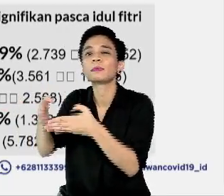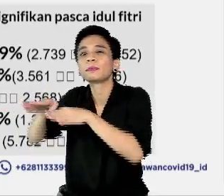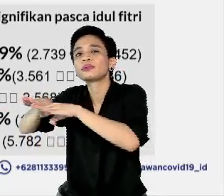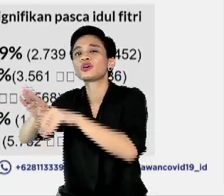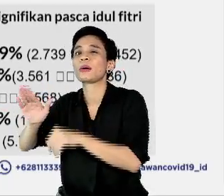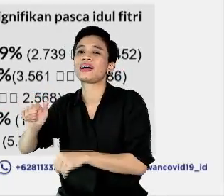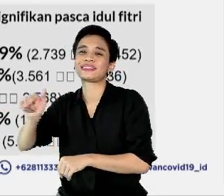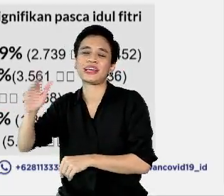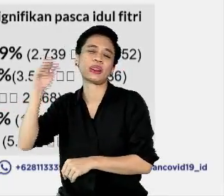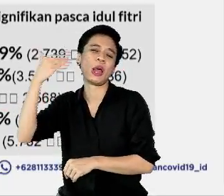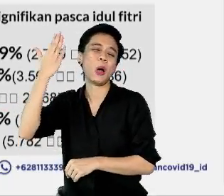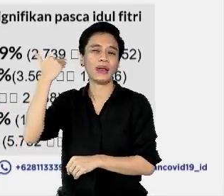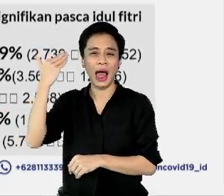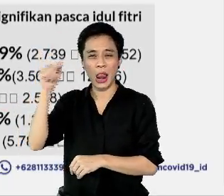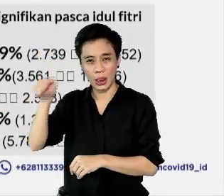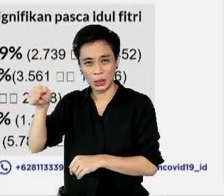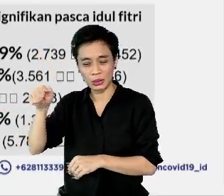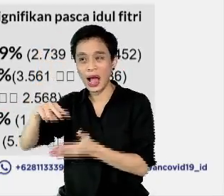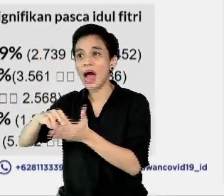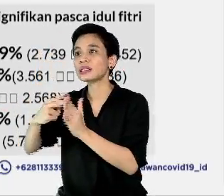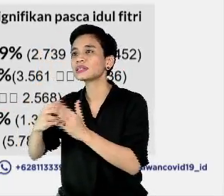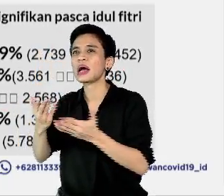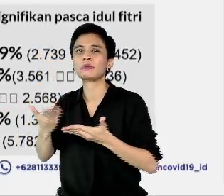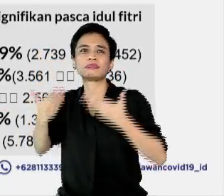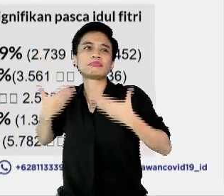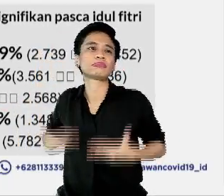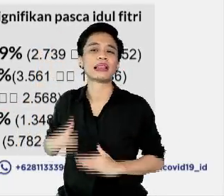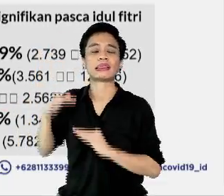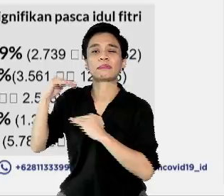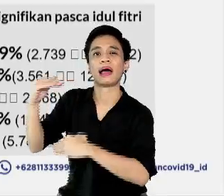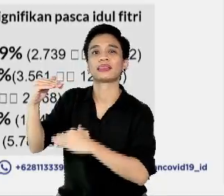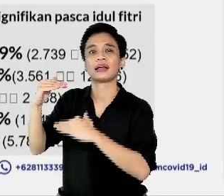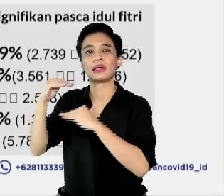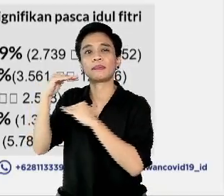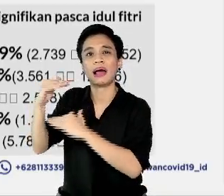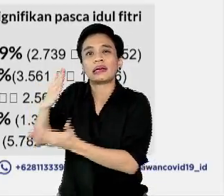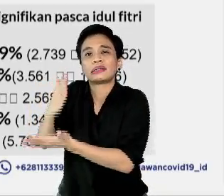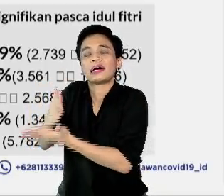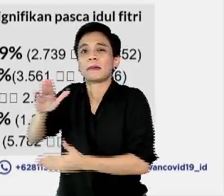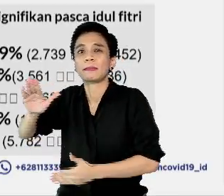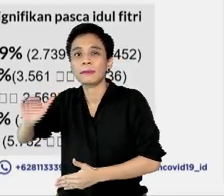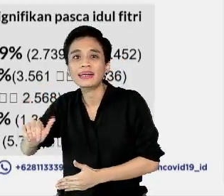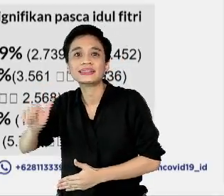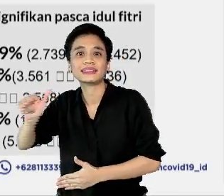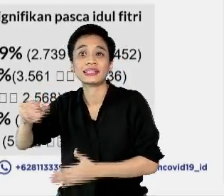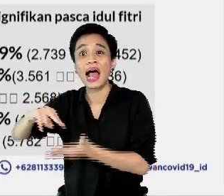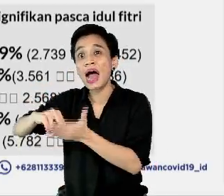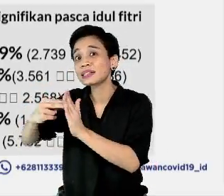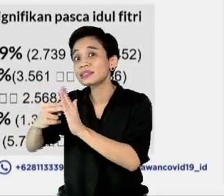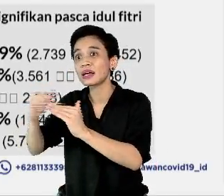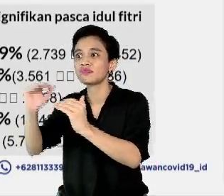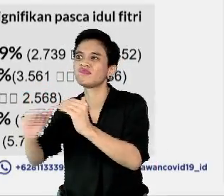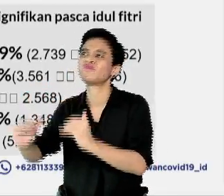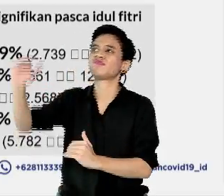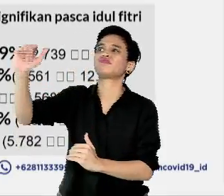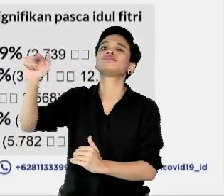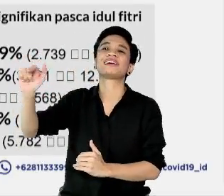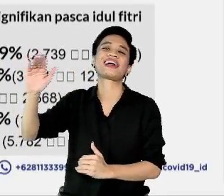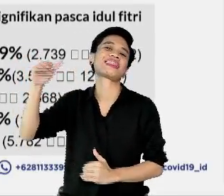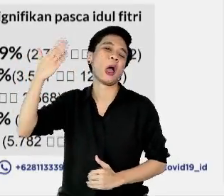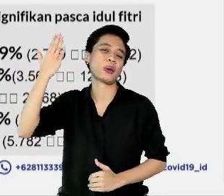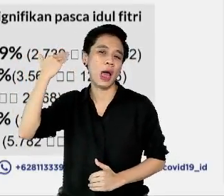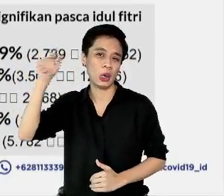penanganan COVID-19 yang tentunya masih serba terbatas. Keadaan ini dapat memicu signifikansi kenaikan yang lebih